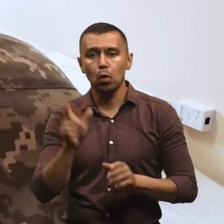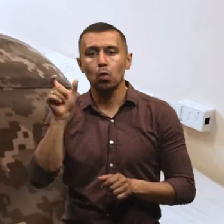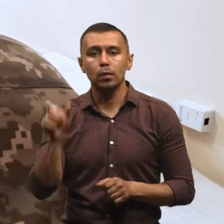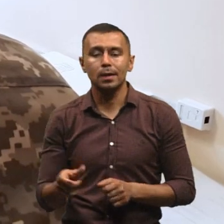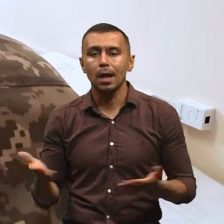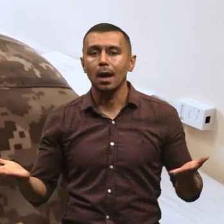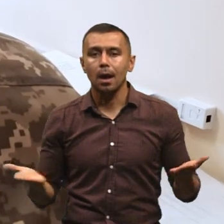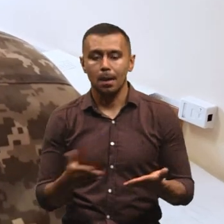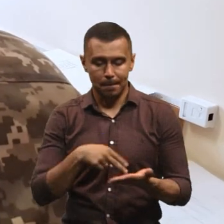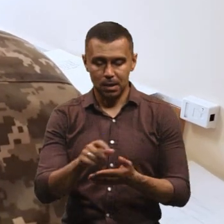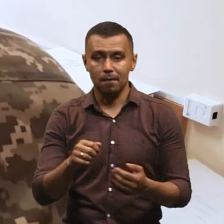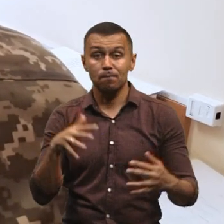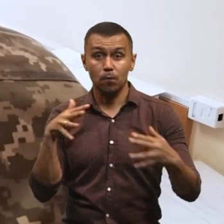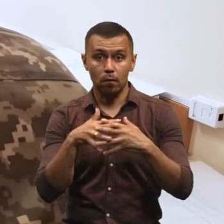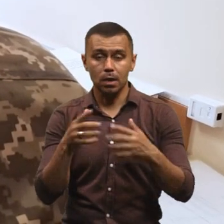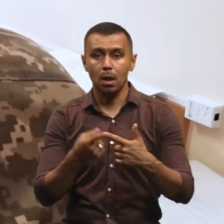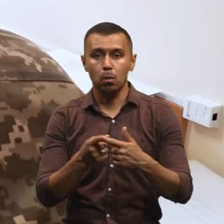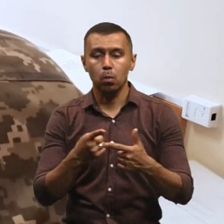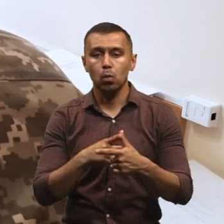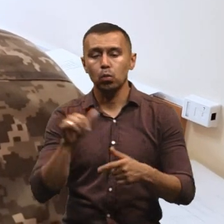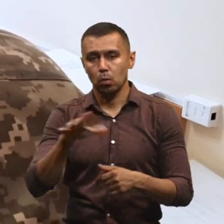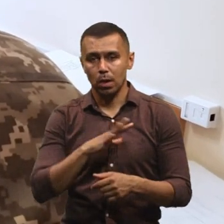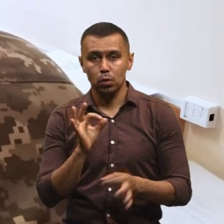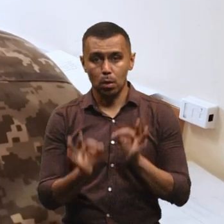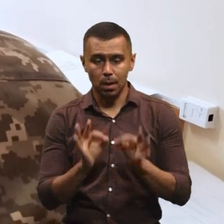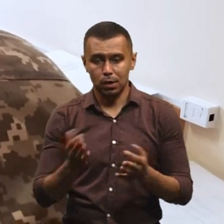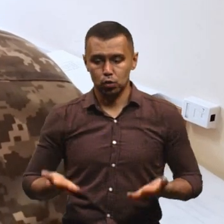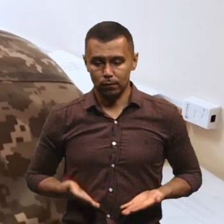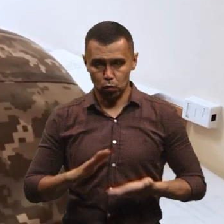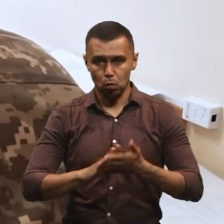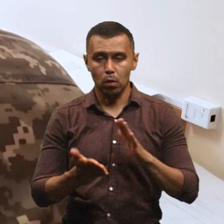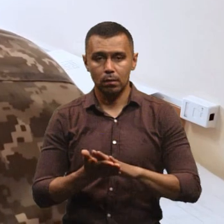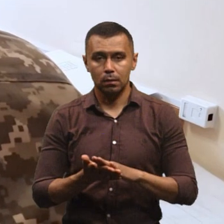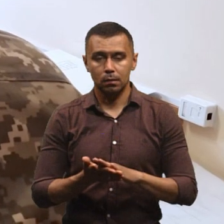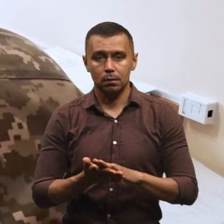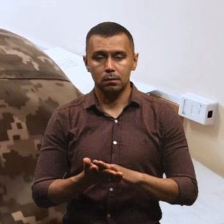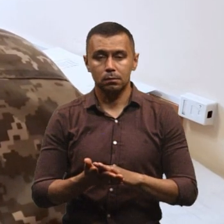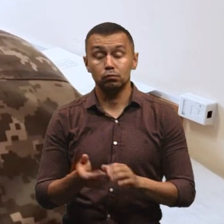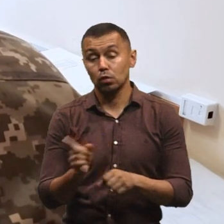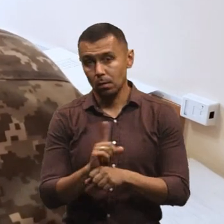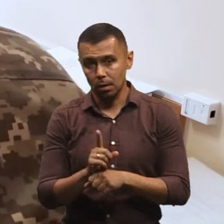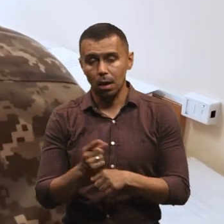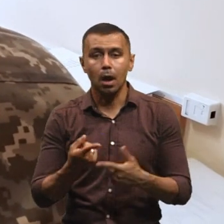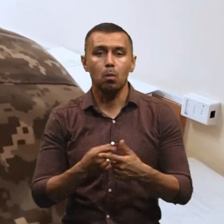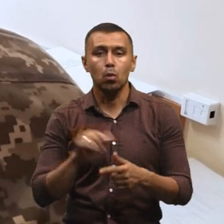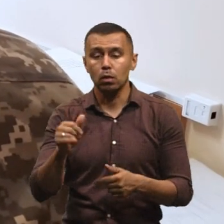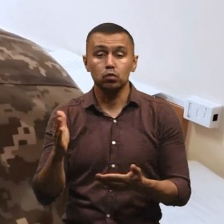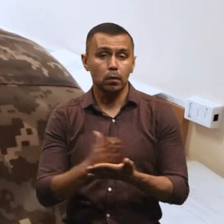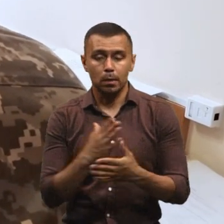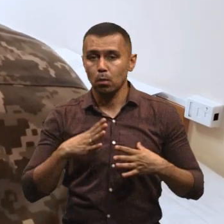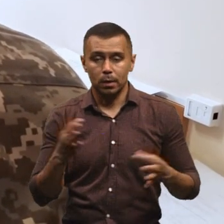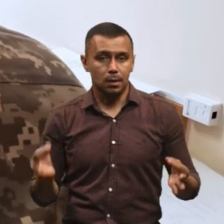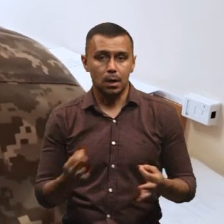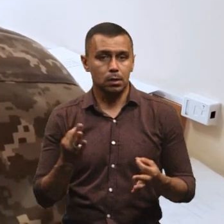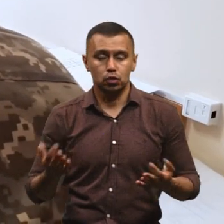яка йшла воювати або в него було нормально житлові умови то значно нормальні а або в нього вообще не було